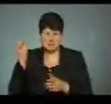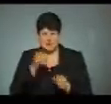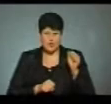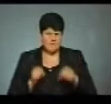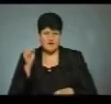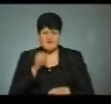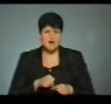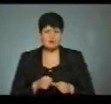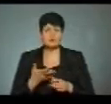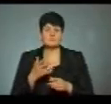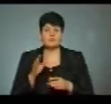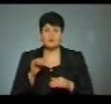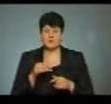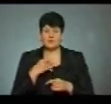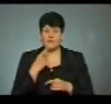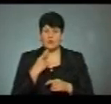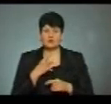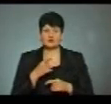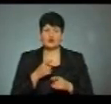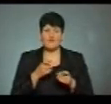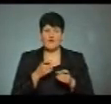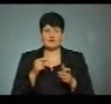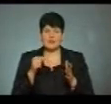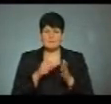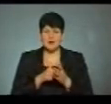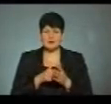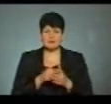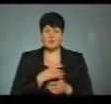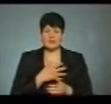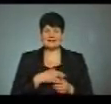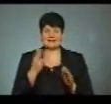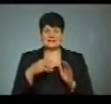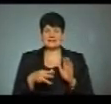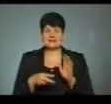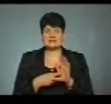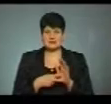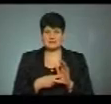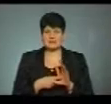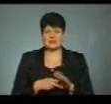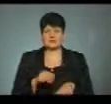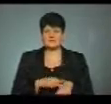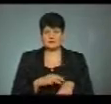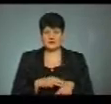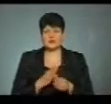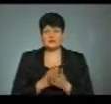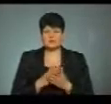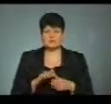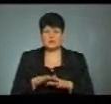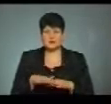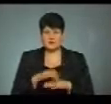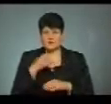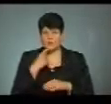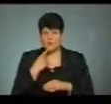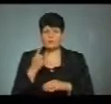тому в Міністерстві внутрішніх справ повідомляють про вогнепальні поранення загалом у 37 правоохоронців. Медслужба Майдану в своєю чергу говорить